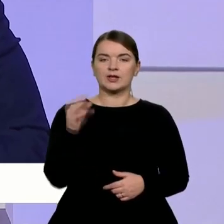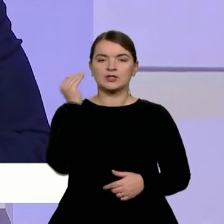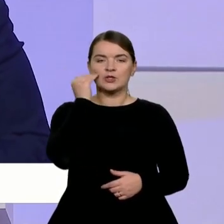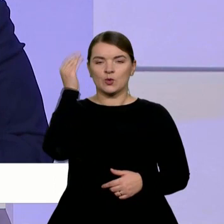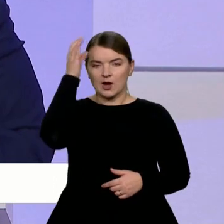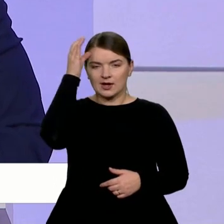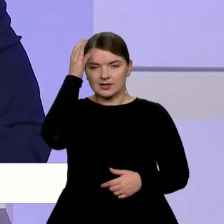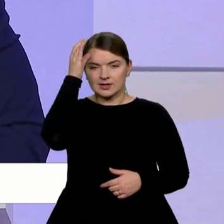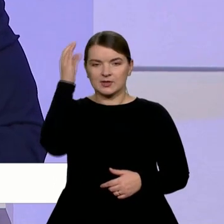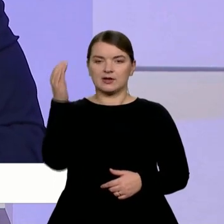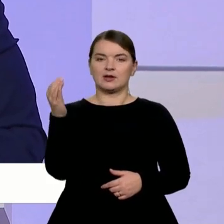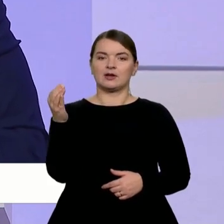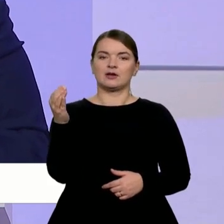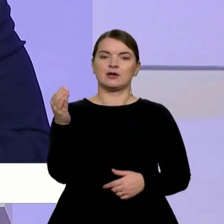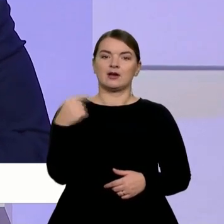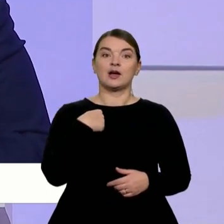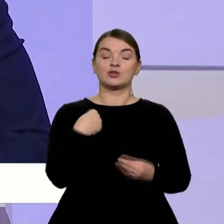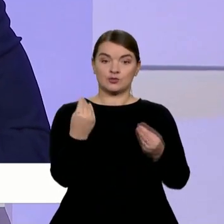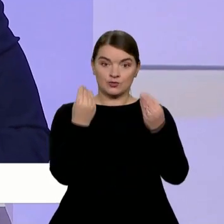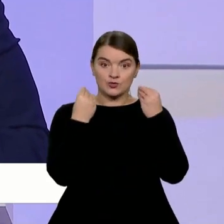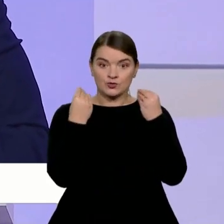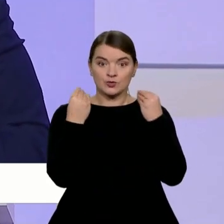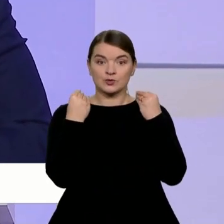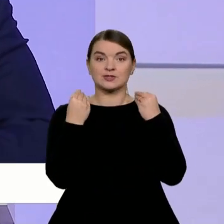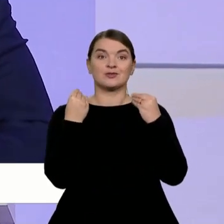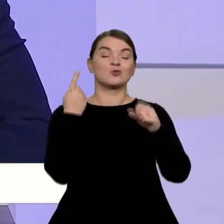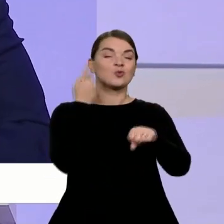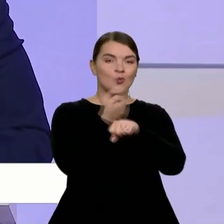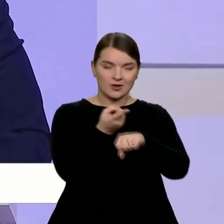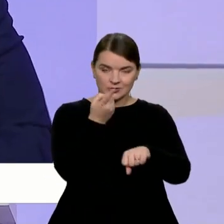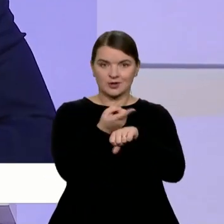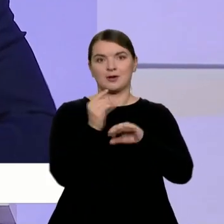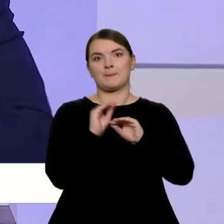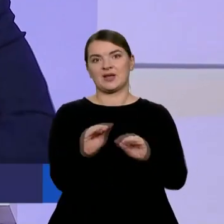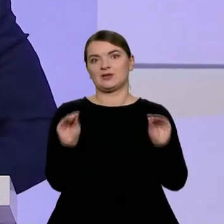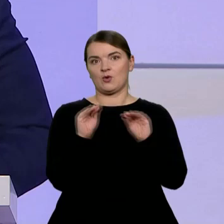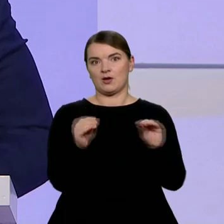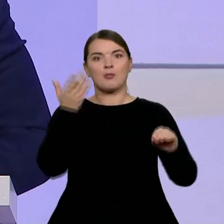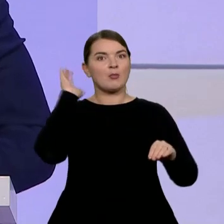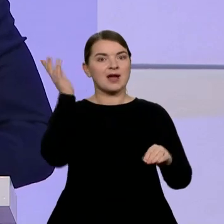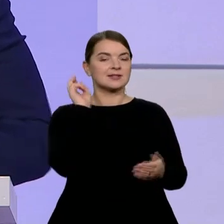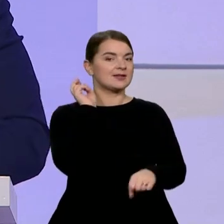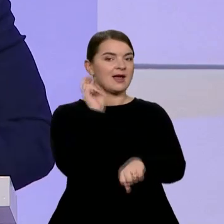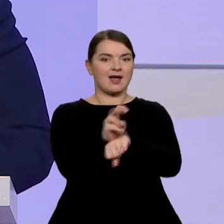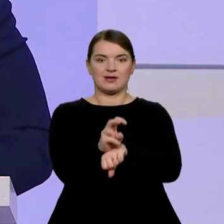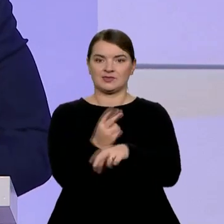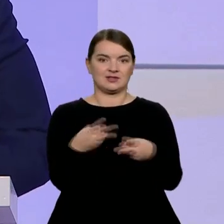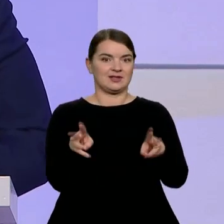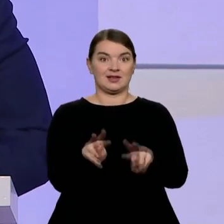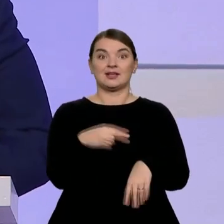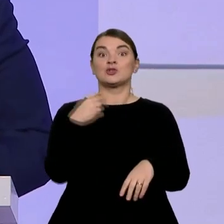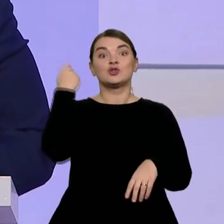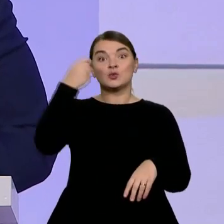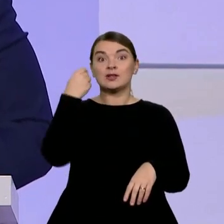būtent pedagogiką. Ir tai darau nuotoliniu būdu, nekarto nereikėjo eiti ir paskaitus. Tai ta galimybė yra, netgi 40 studentų yra